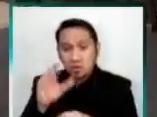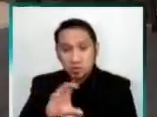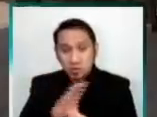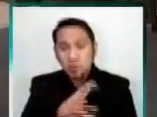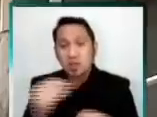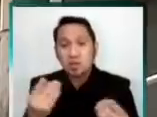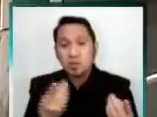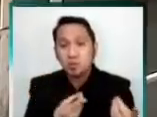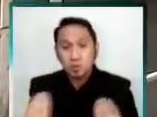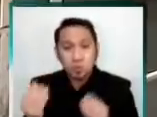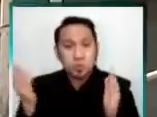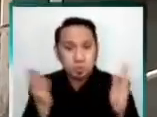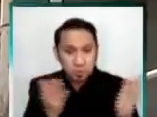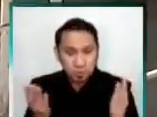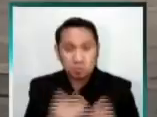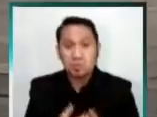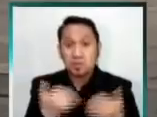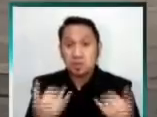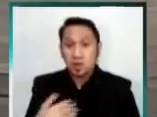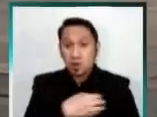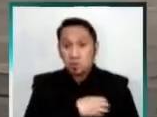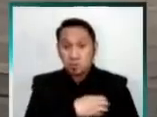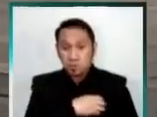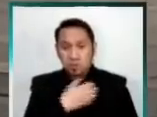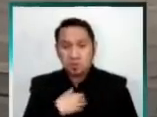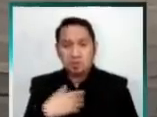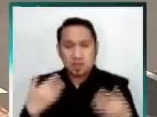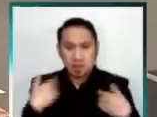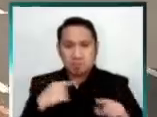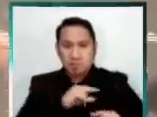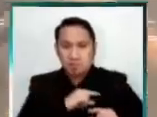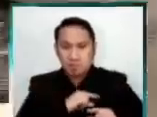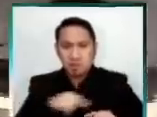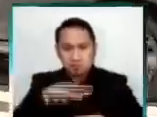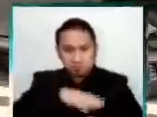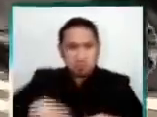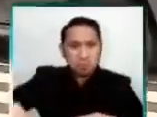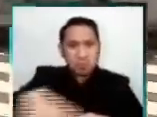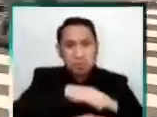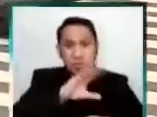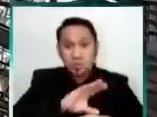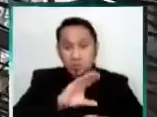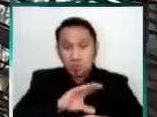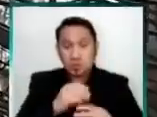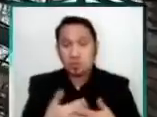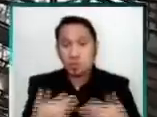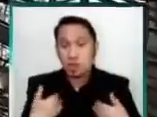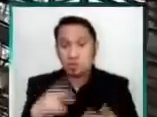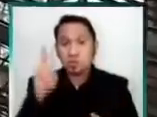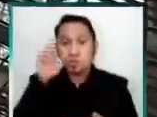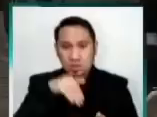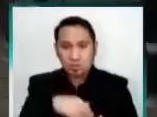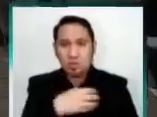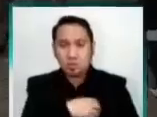Sa ngayon, bantay sarado ng mga pulis ang palibot ng Quiapo Church. 2,000 pulis ang itinalaga sa mga control points mula sa boundary ng